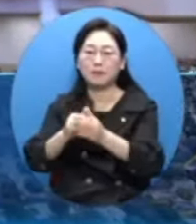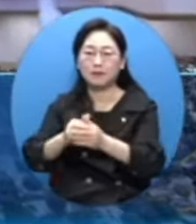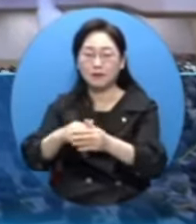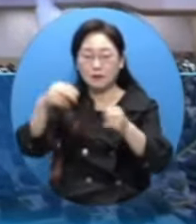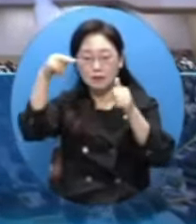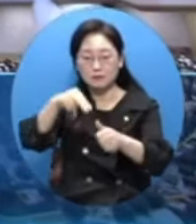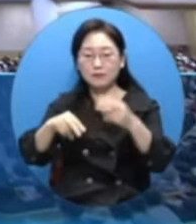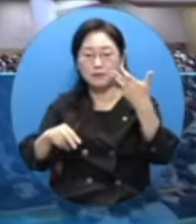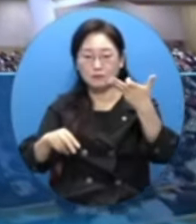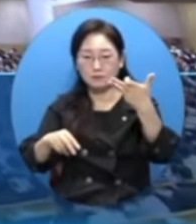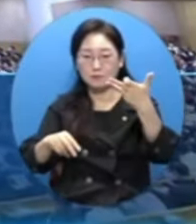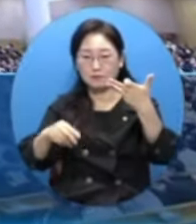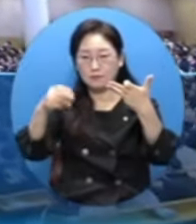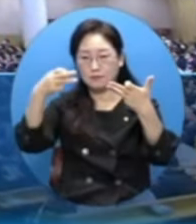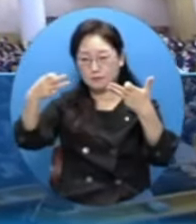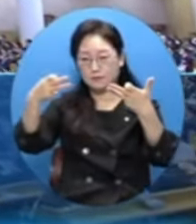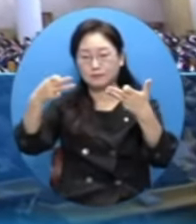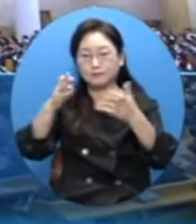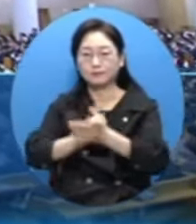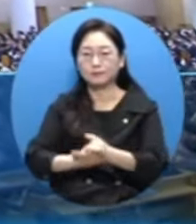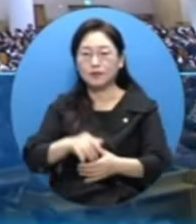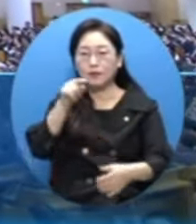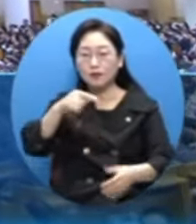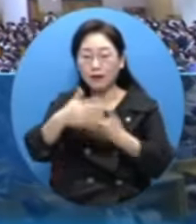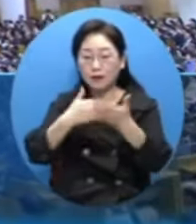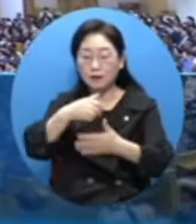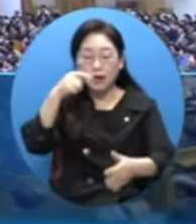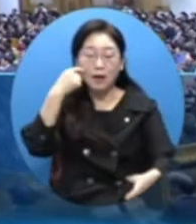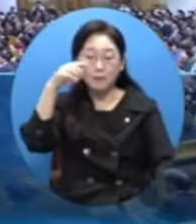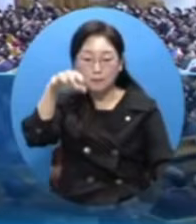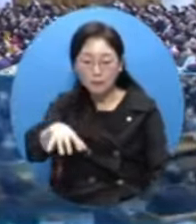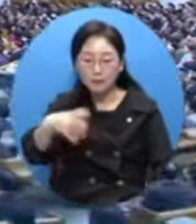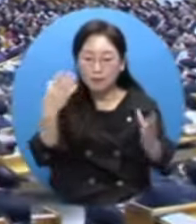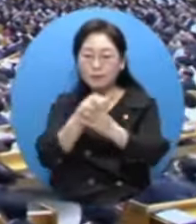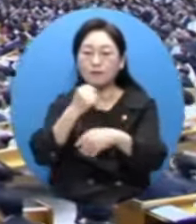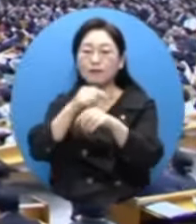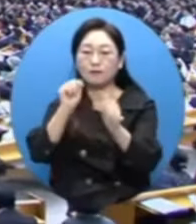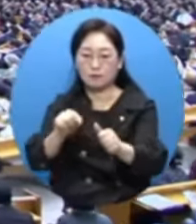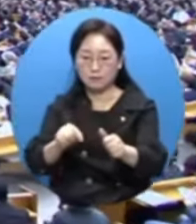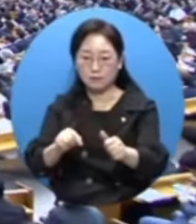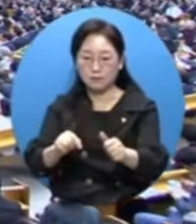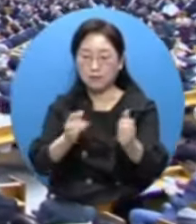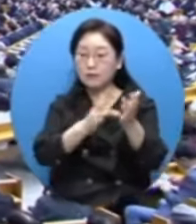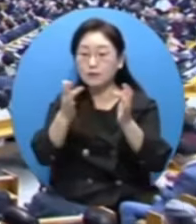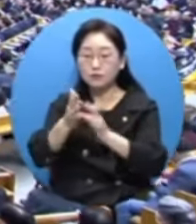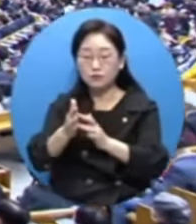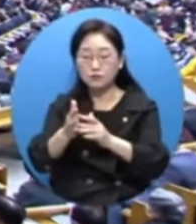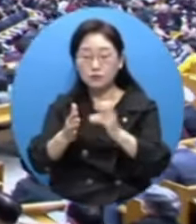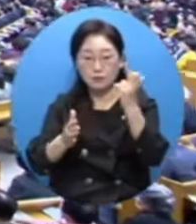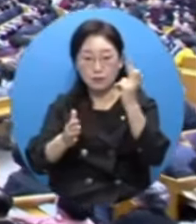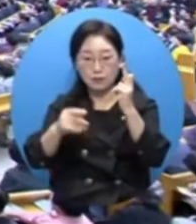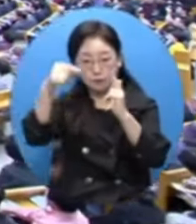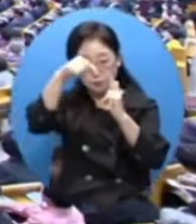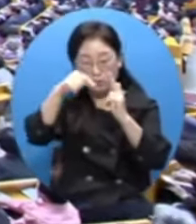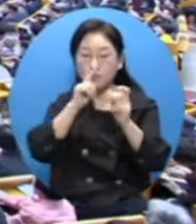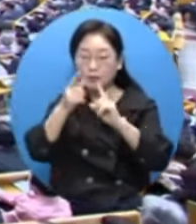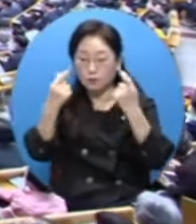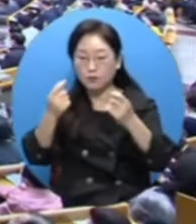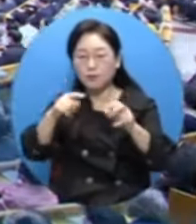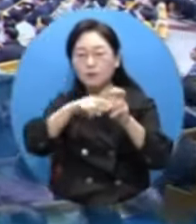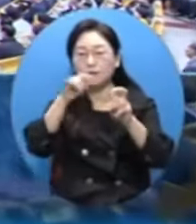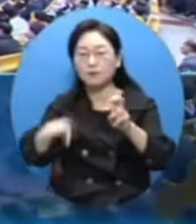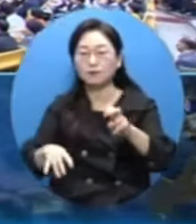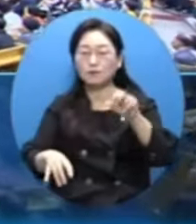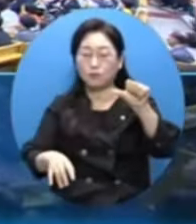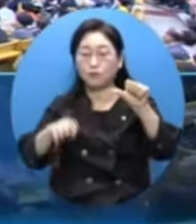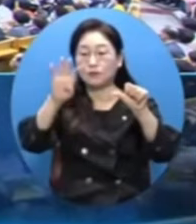13절에 너는 내 하나님 야훼 앞에서 완전하라. 예수께서 산상수훈에서 동일한 말씀을 하셨습니다. 마태복음 5장